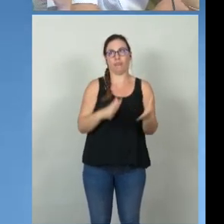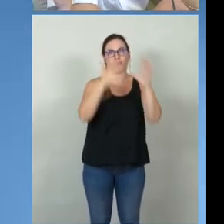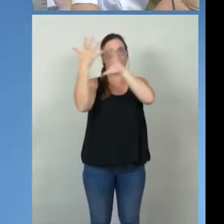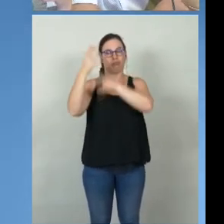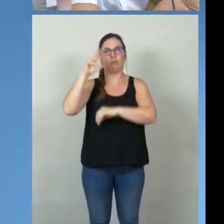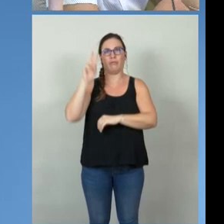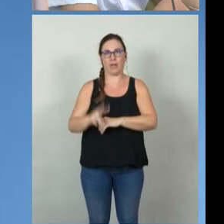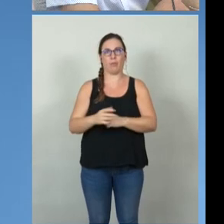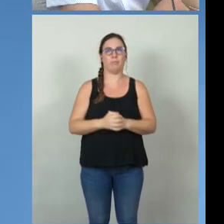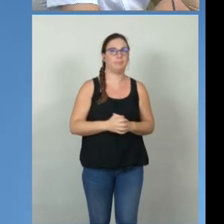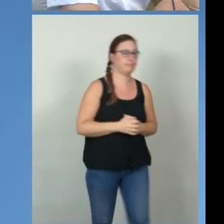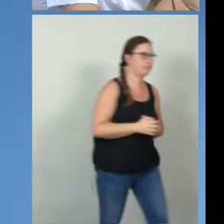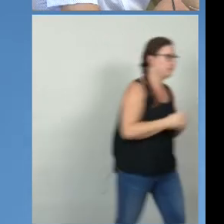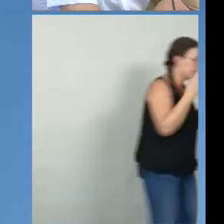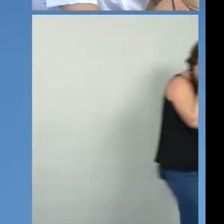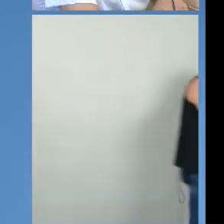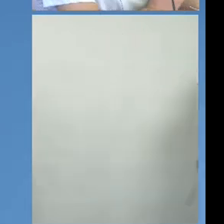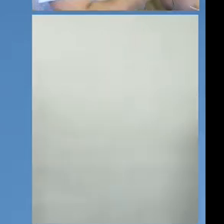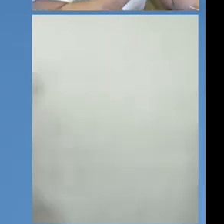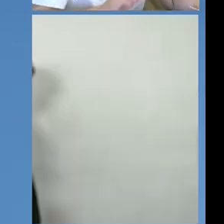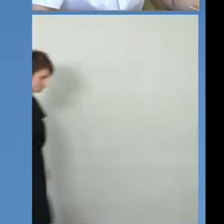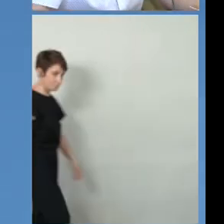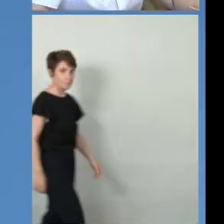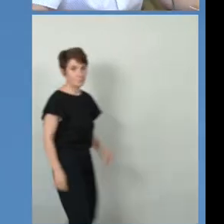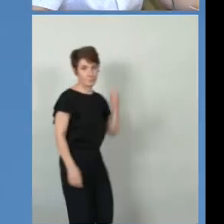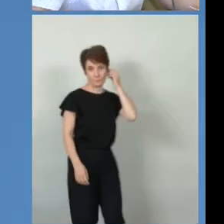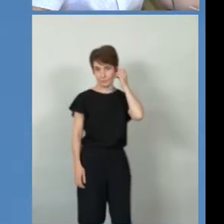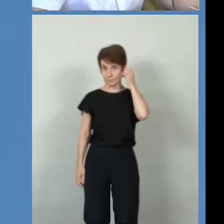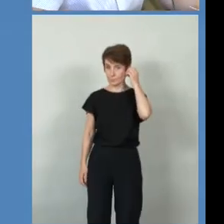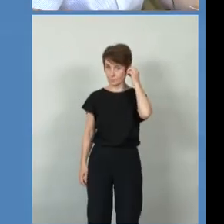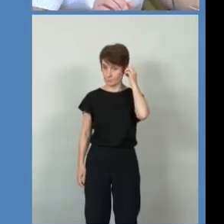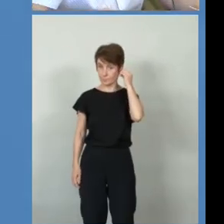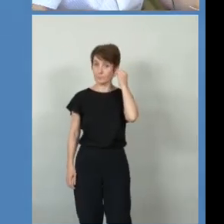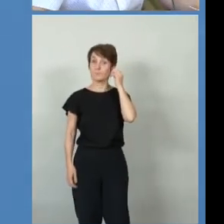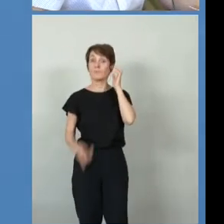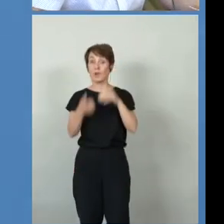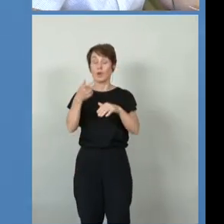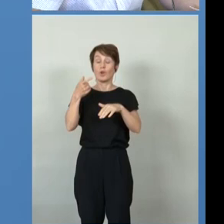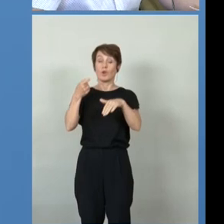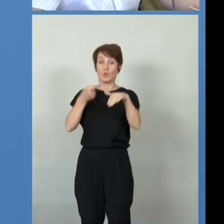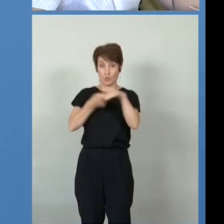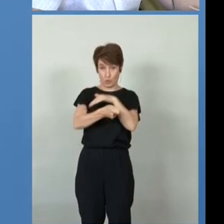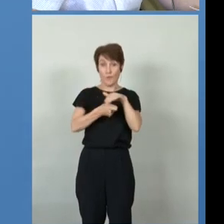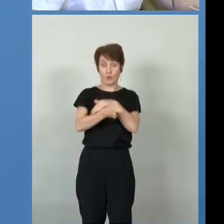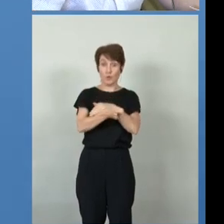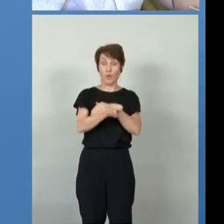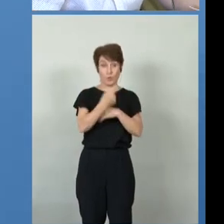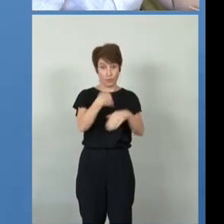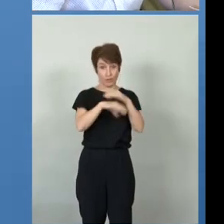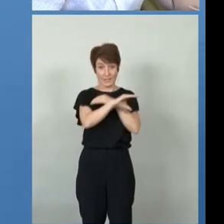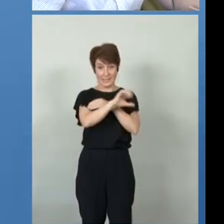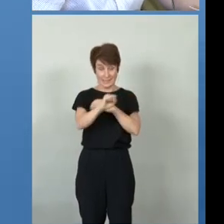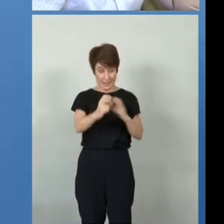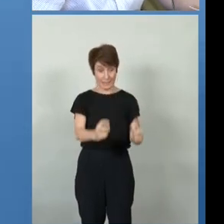franchement les subventions une forte hausse de cette ligne notamment direction du CCAS puisque ce sont 3